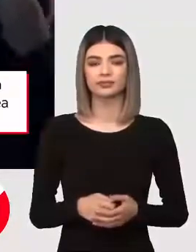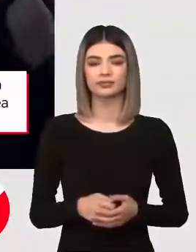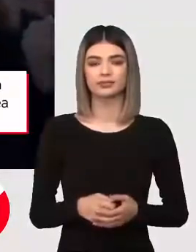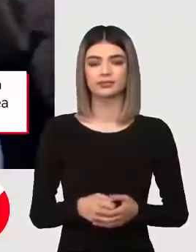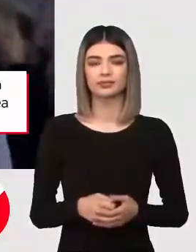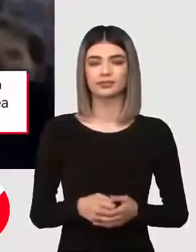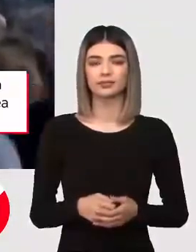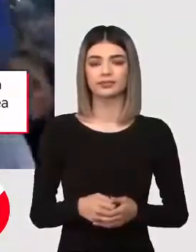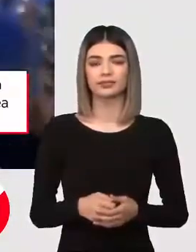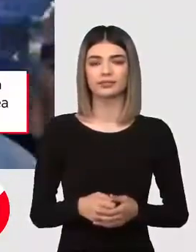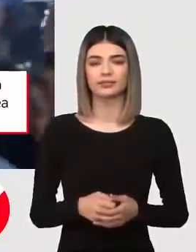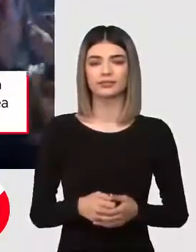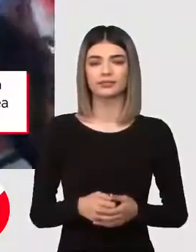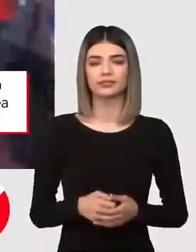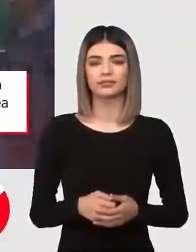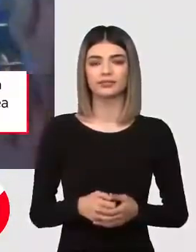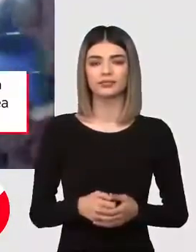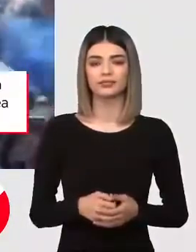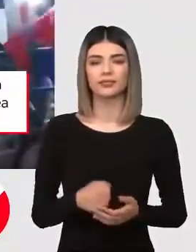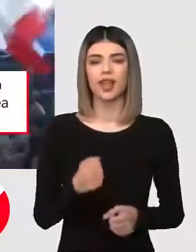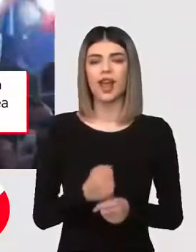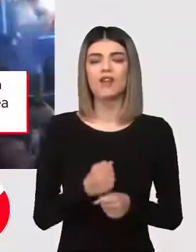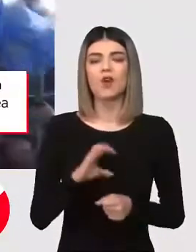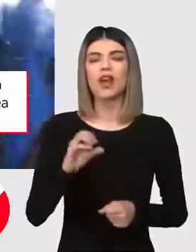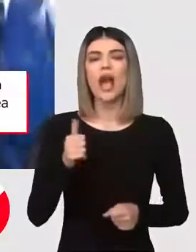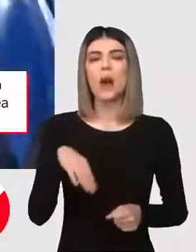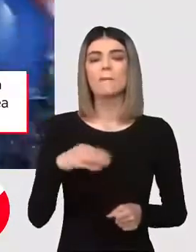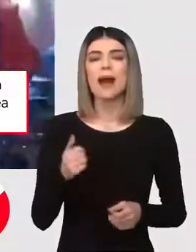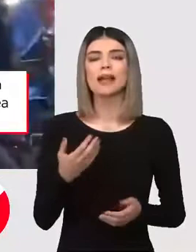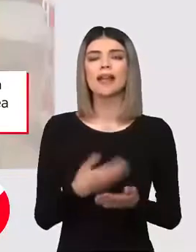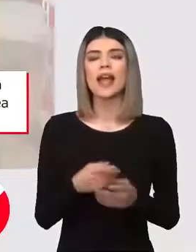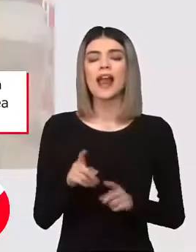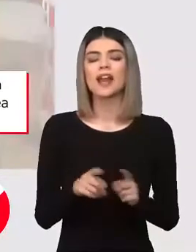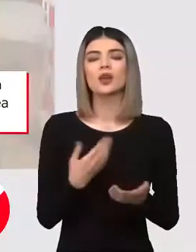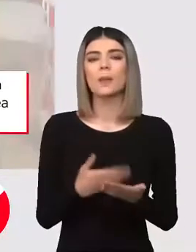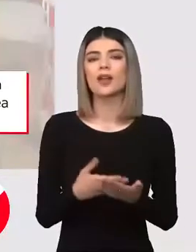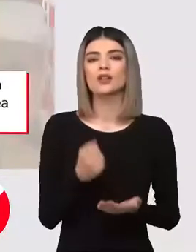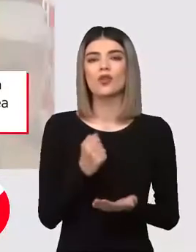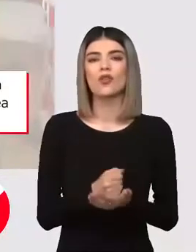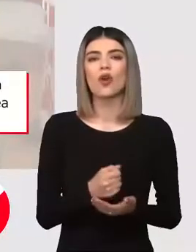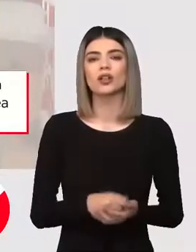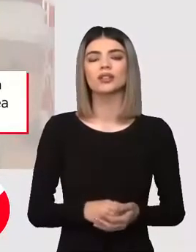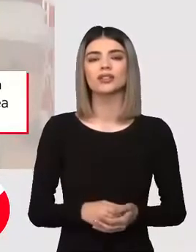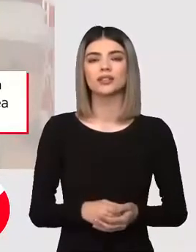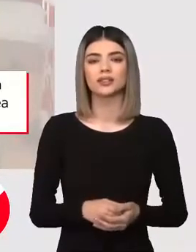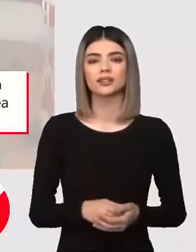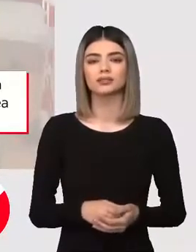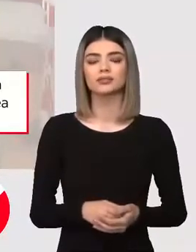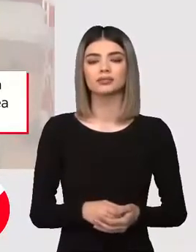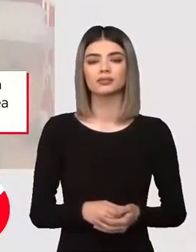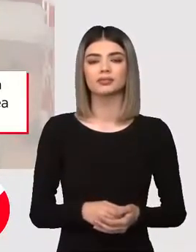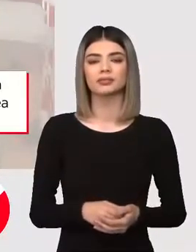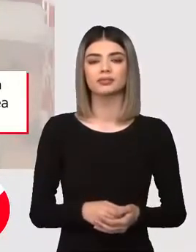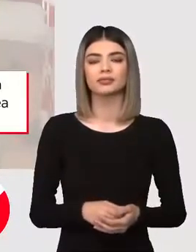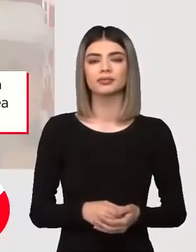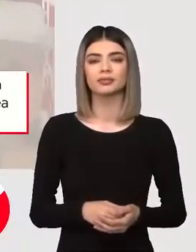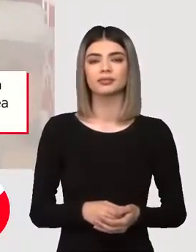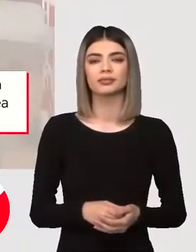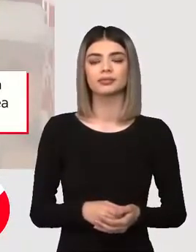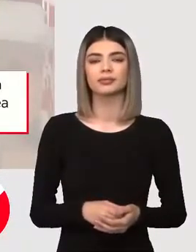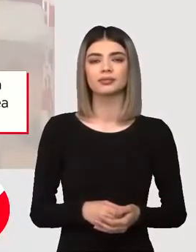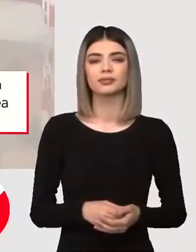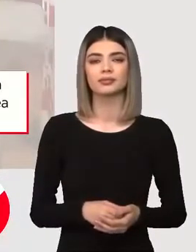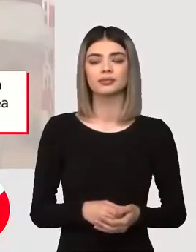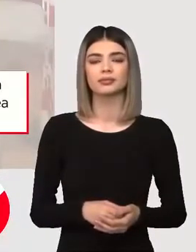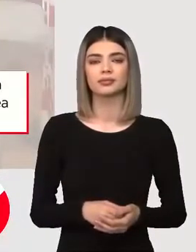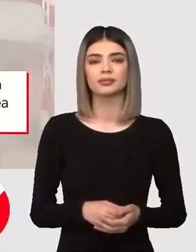face o campanie electorală mascată printr-o vizită la București, la trupele franceze,